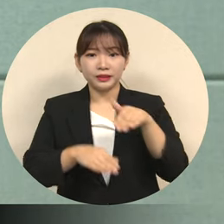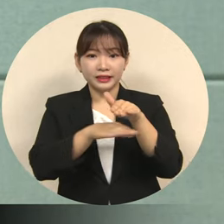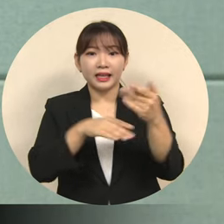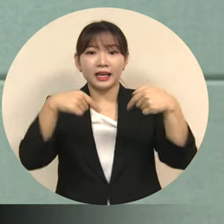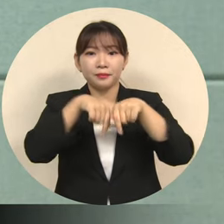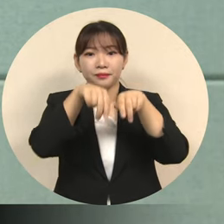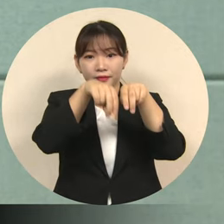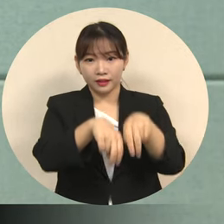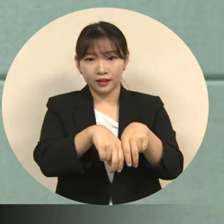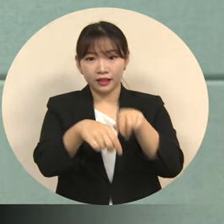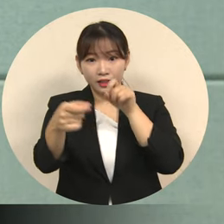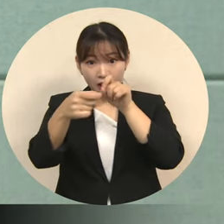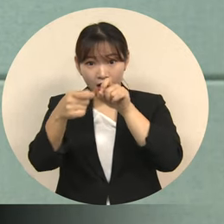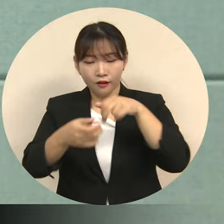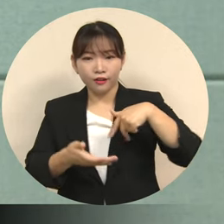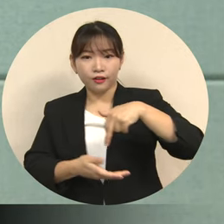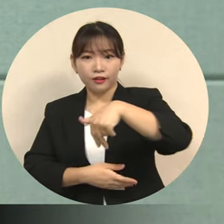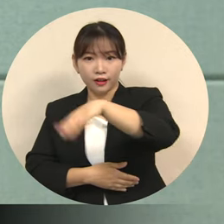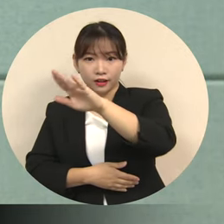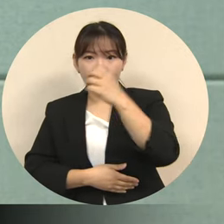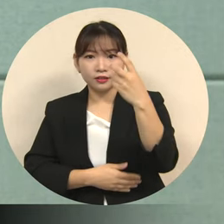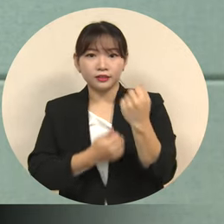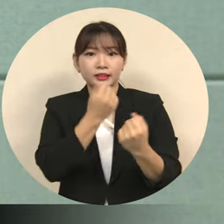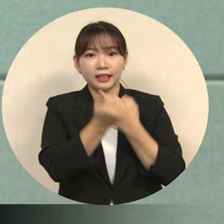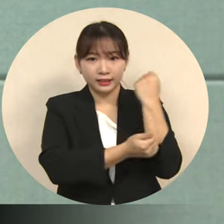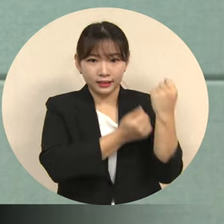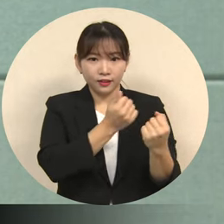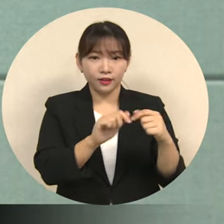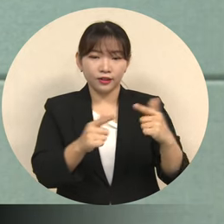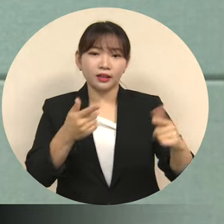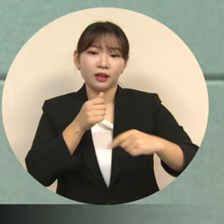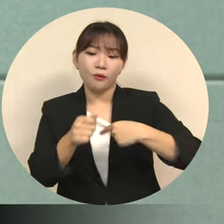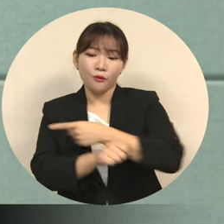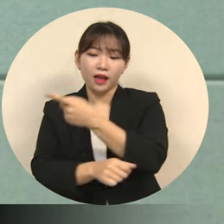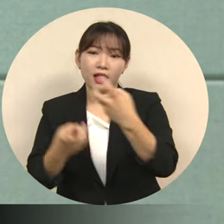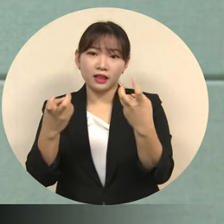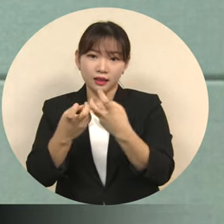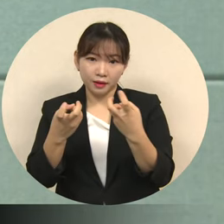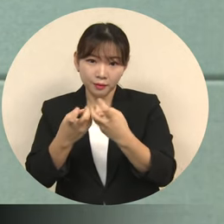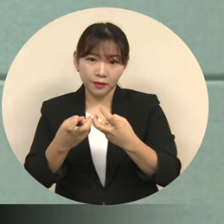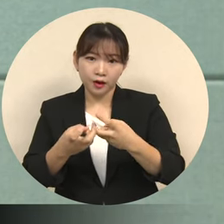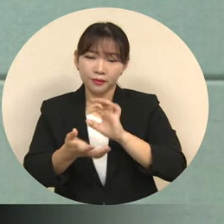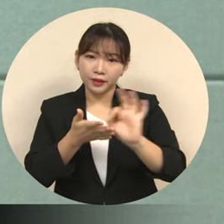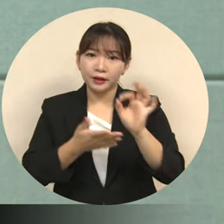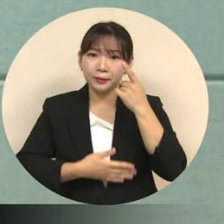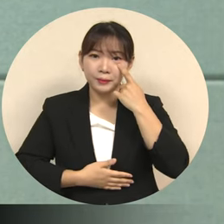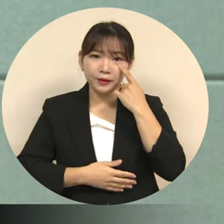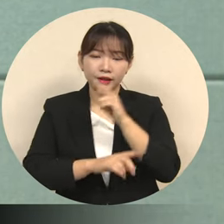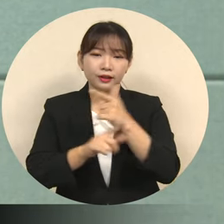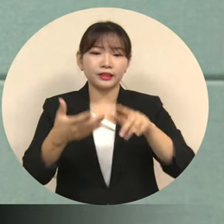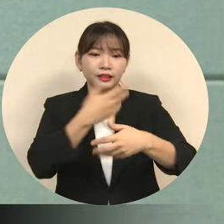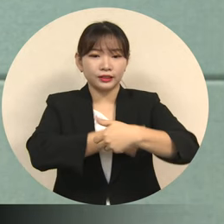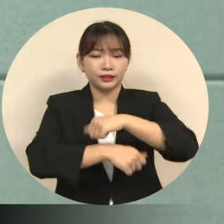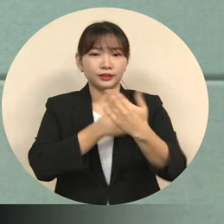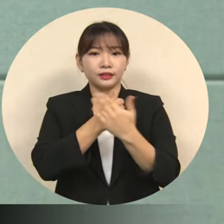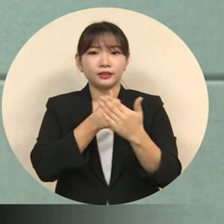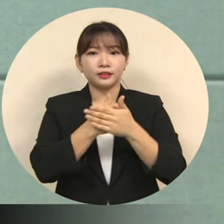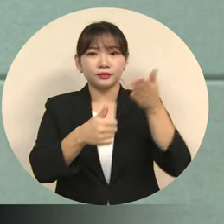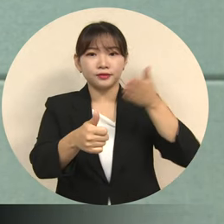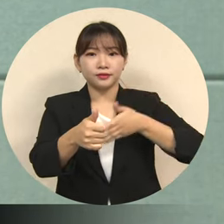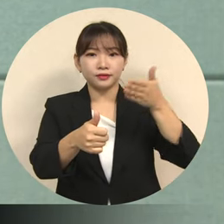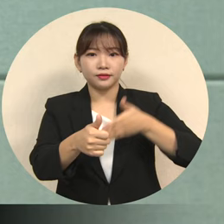타기, 가까운 거리는 걸어가기, 자전거 등 대체 교통수단 이용하기 등의 적극적인 협조를